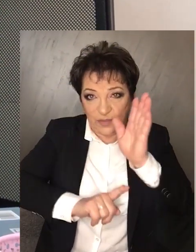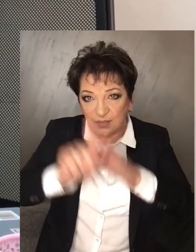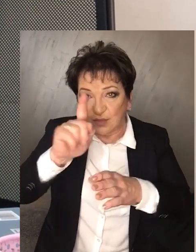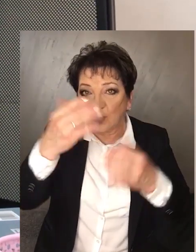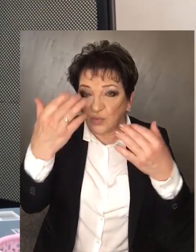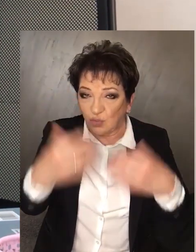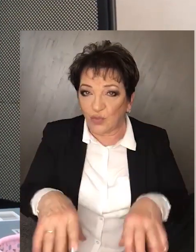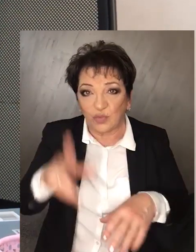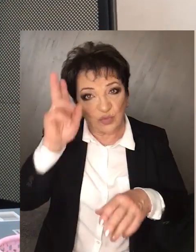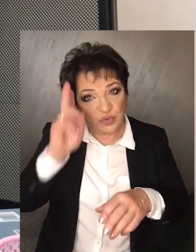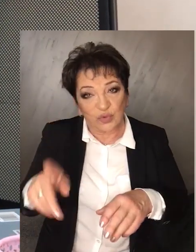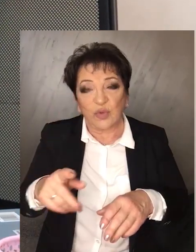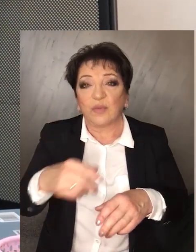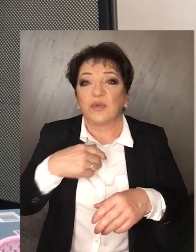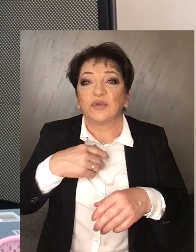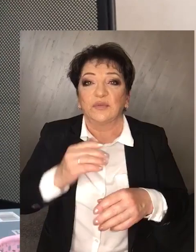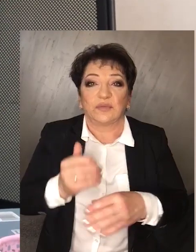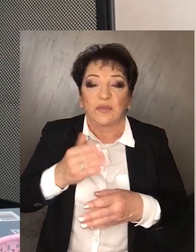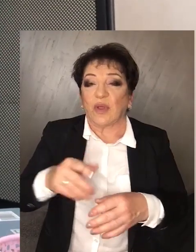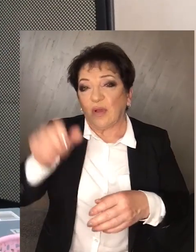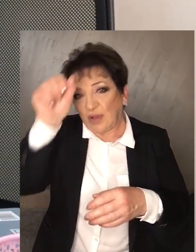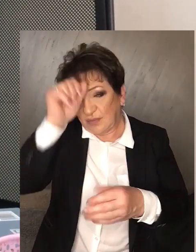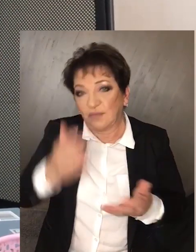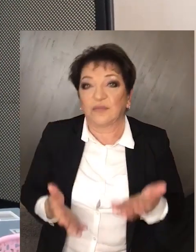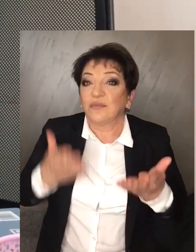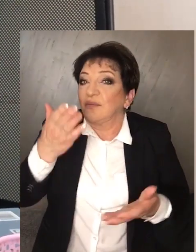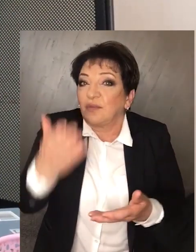Այս երևի նոր ուսումնական տարում,